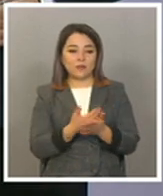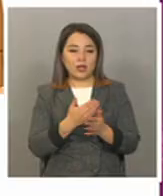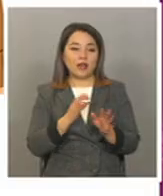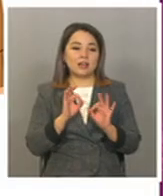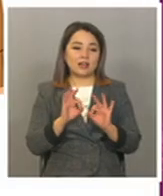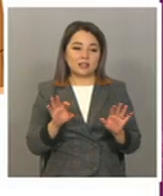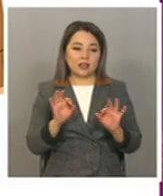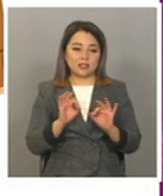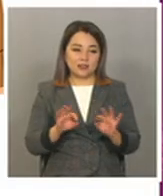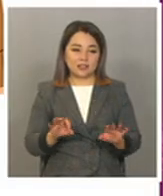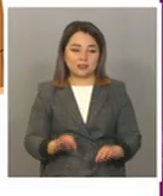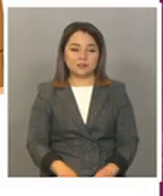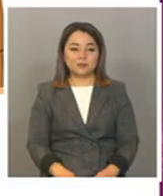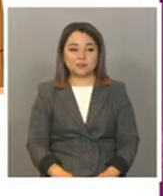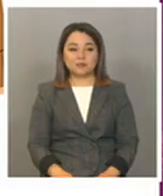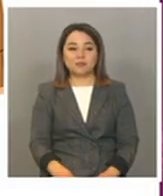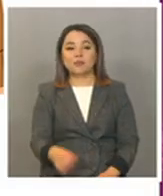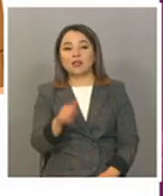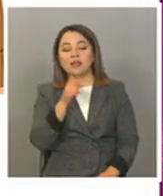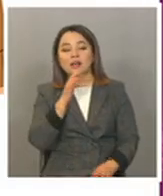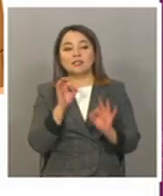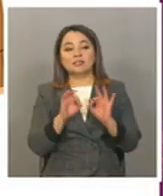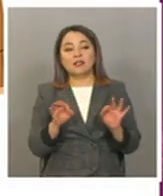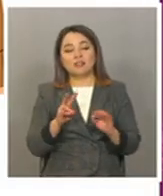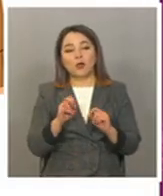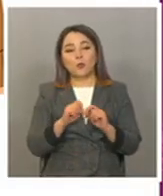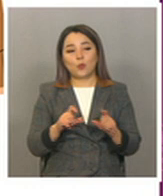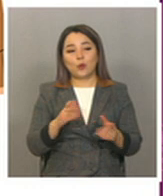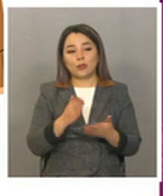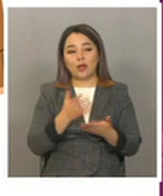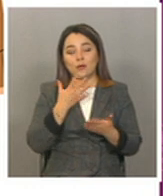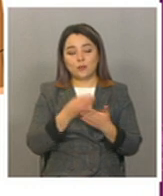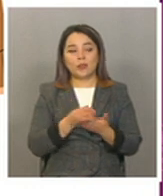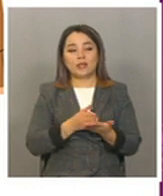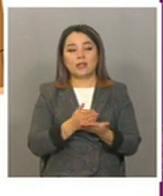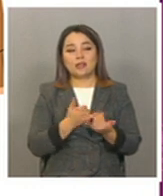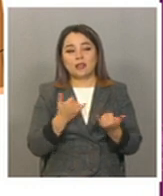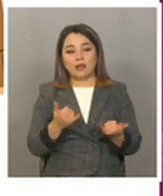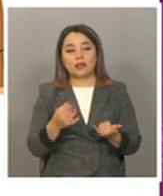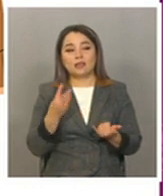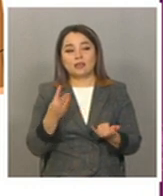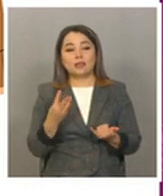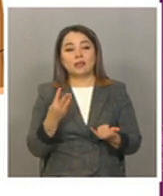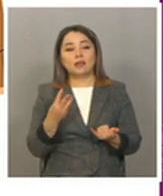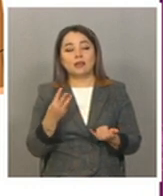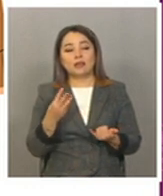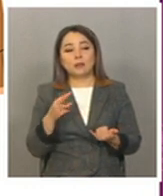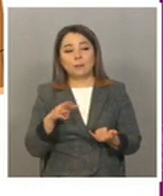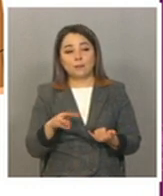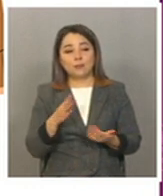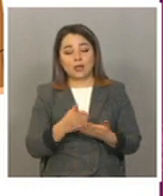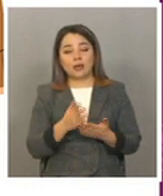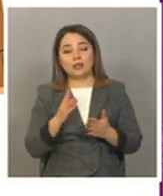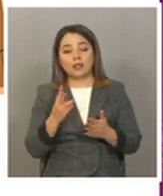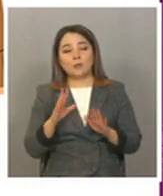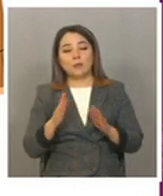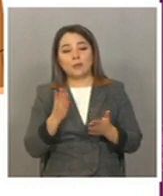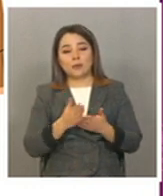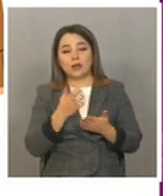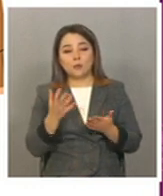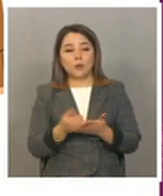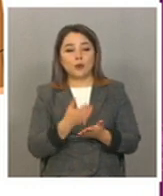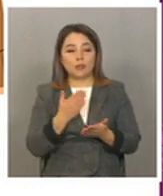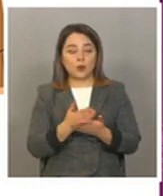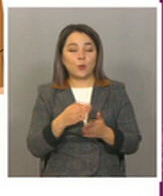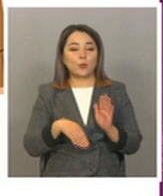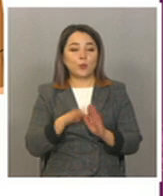высказывания. Оцените свою деятельность на уроке при помощи стратегии 3М. Назовите 3 момента, которые у вас получились